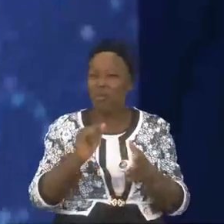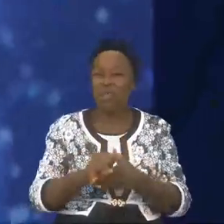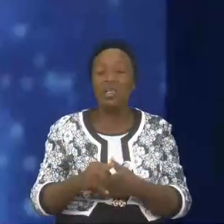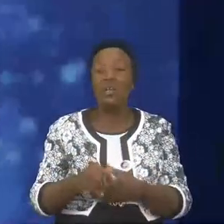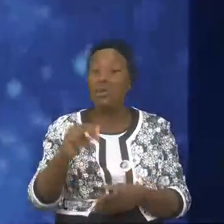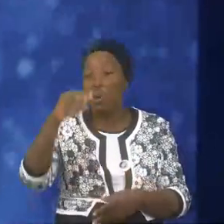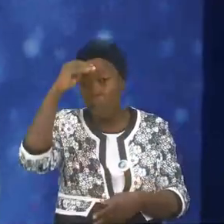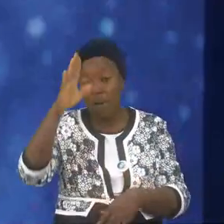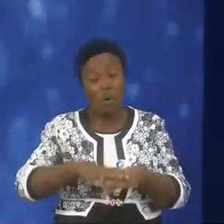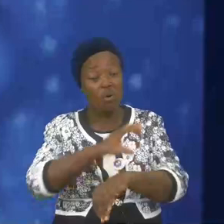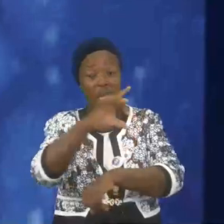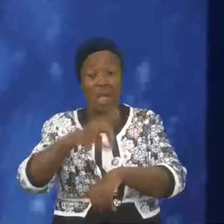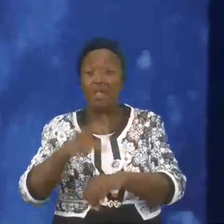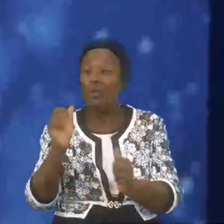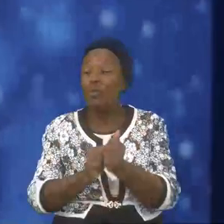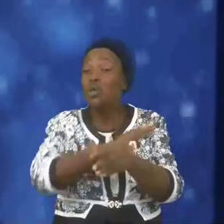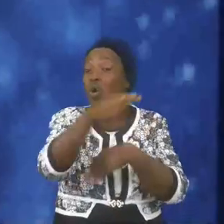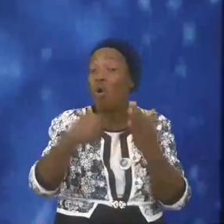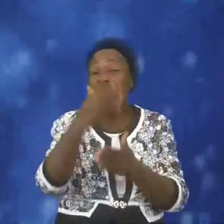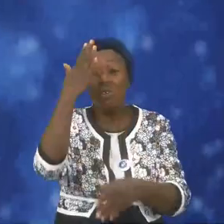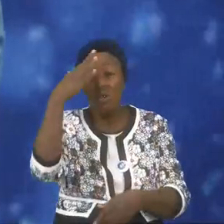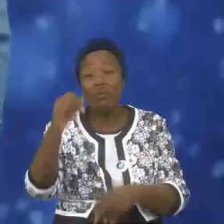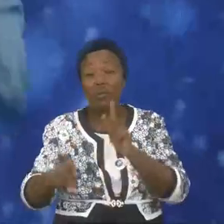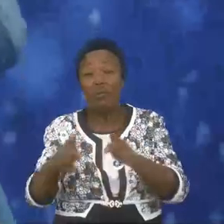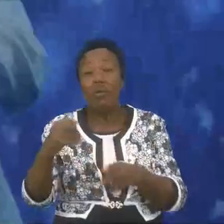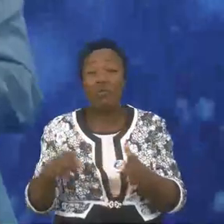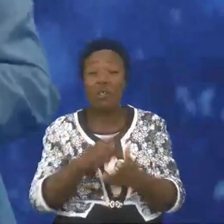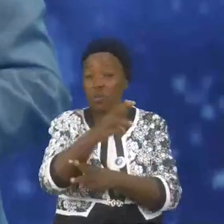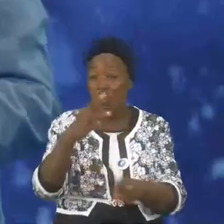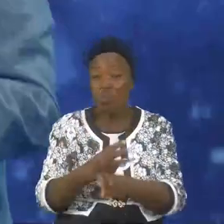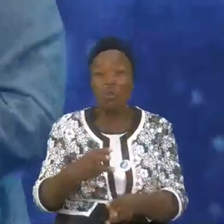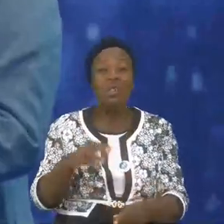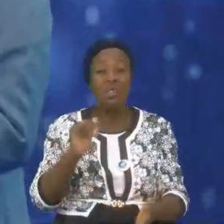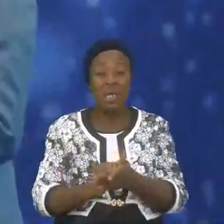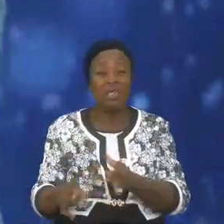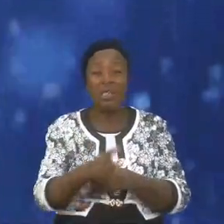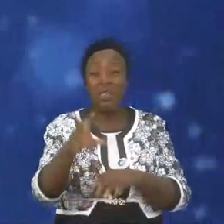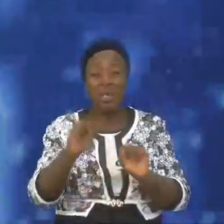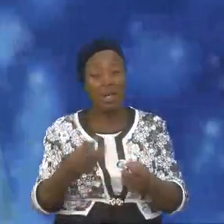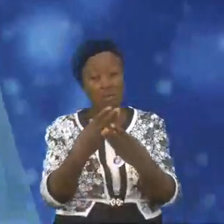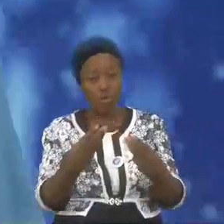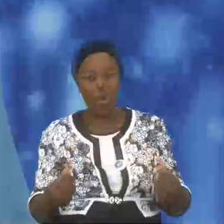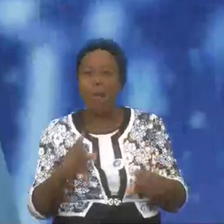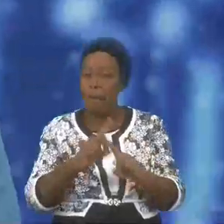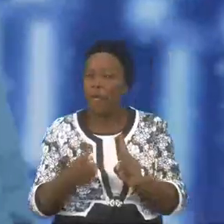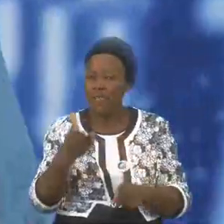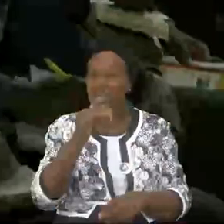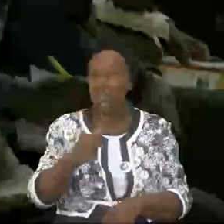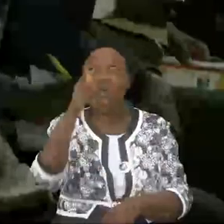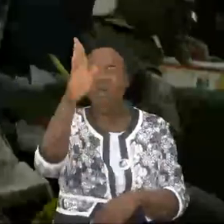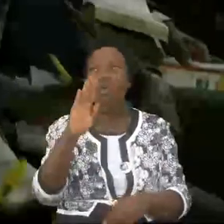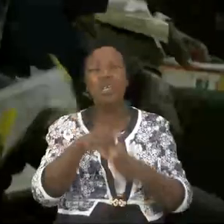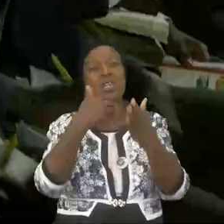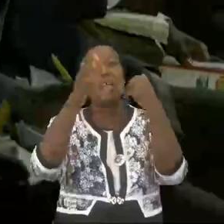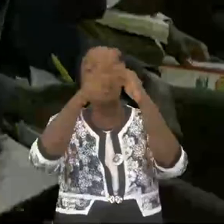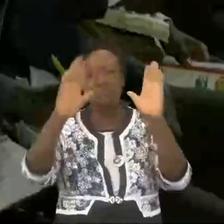qu'aucun homme sur terre, avec toute la connaissance des gens du monde, ne peut régler. Mais il y a un Dieu